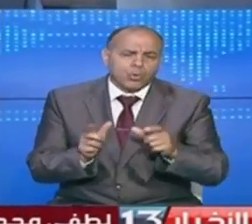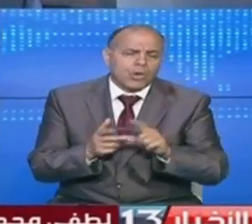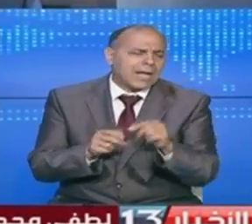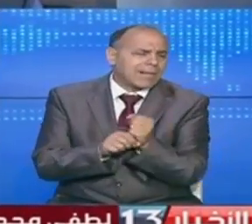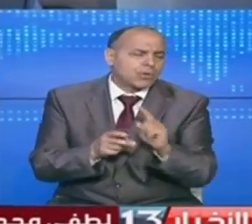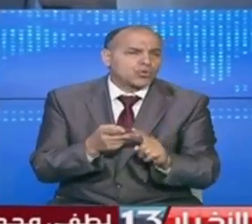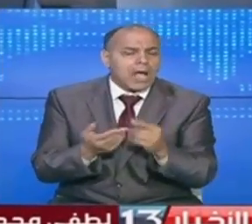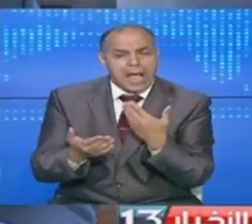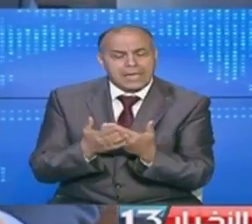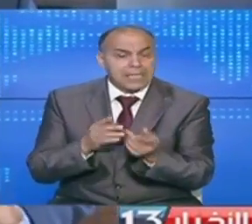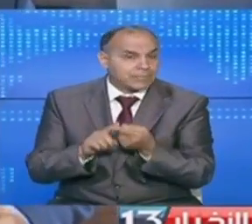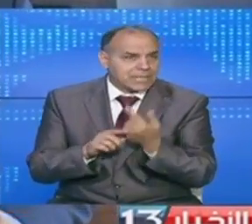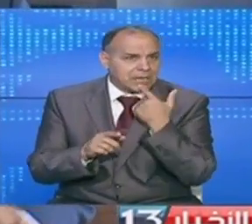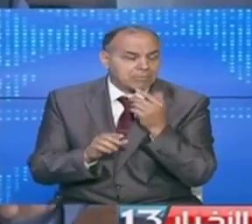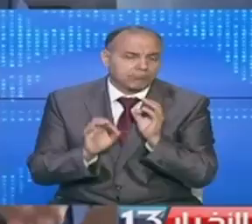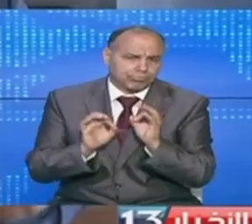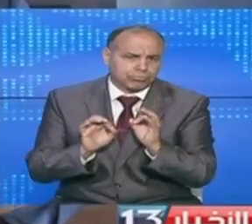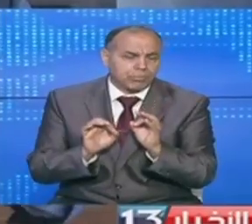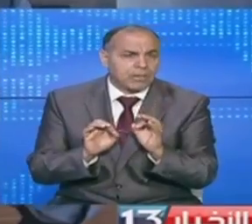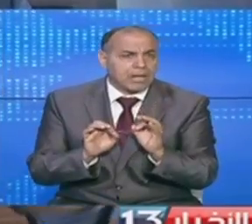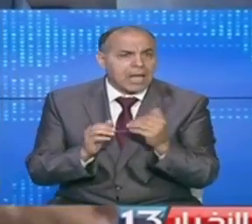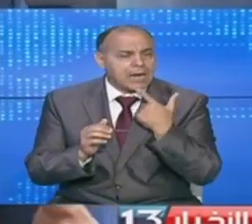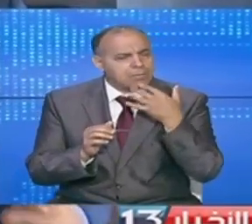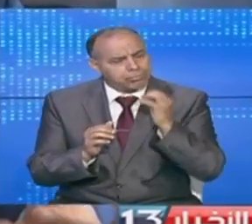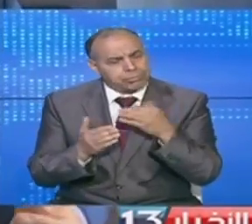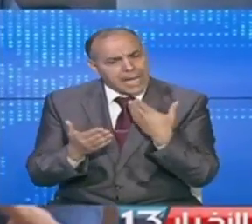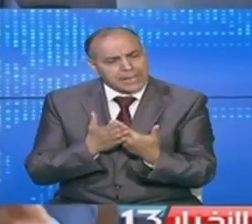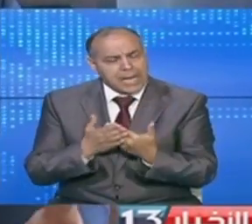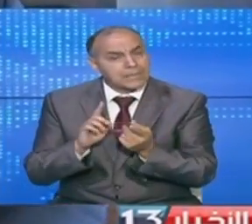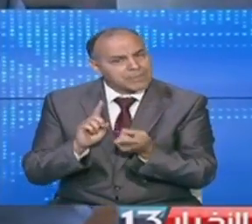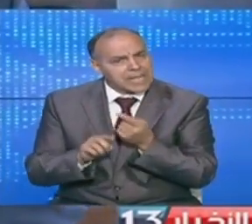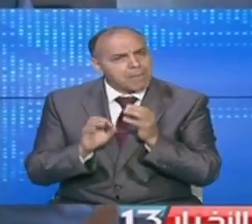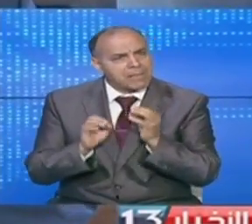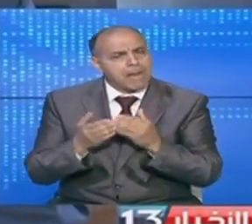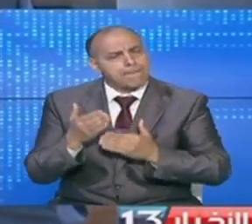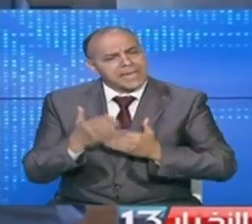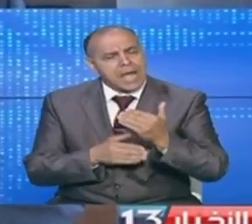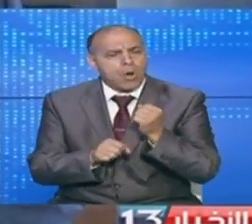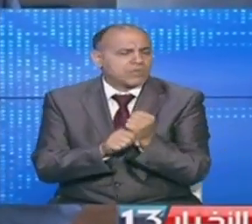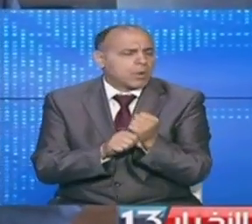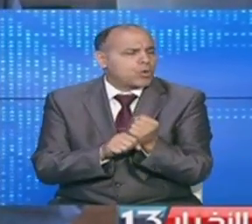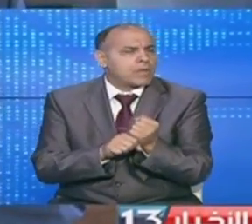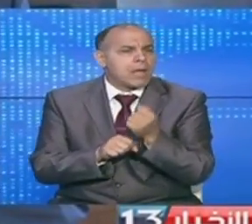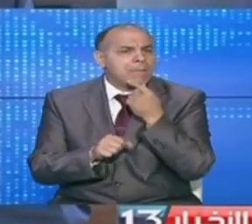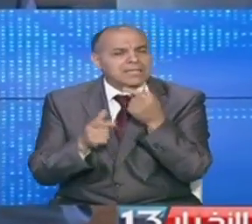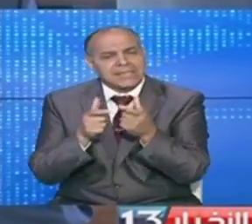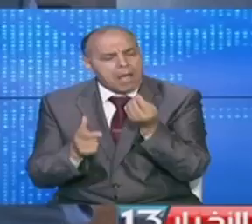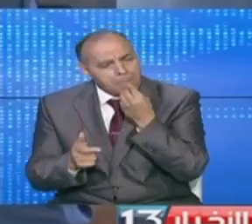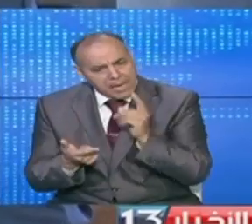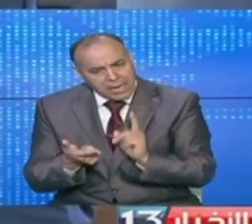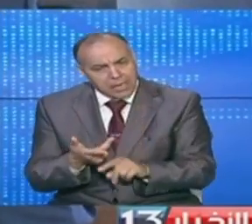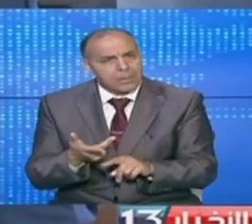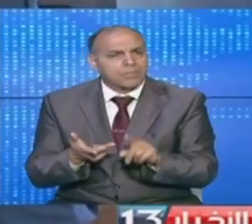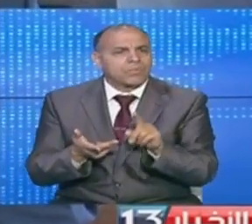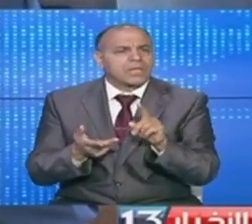عندها ادله خصوصيه وعلى خصوصيات افردناها بادله خصوصيه كما البناء والاشغال العامه فيما الصناعات الغذائيه كما